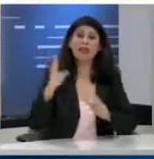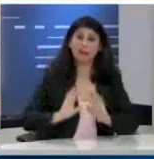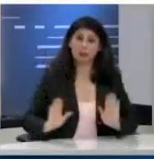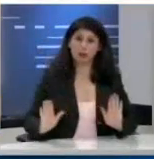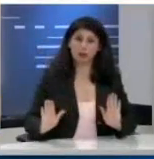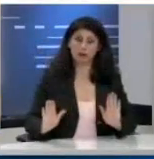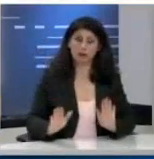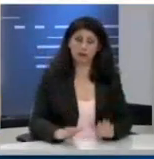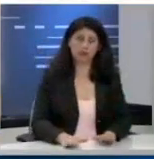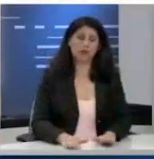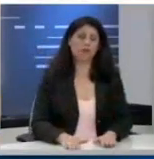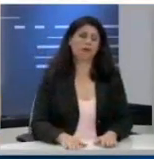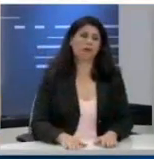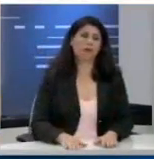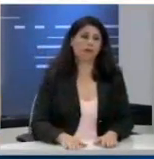Με την